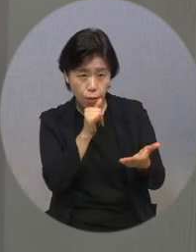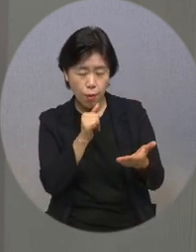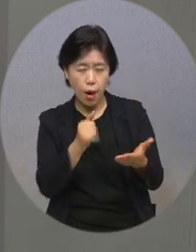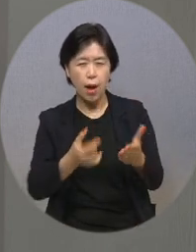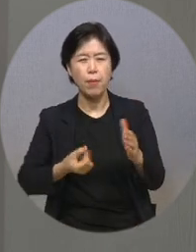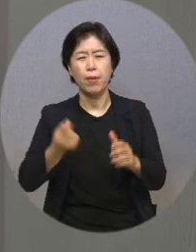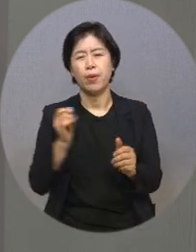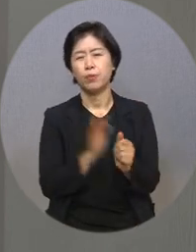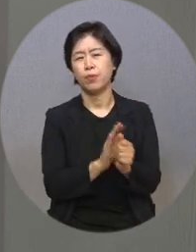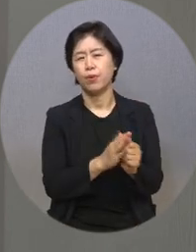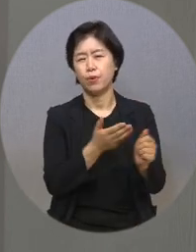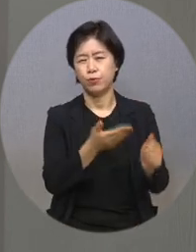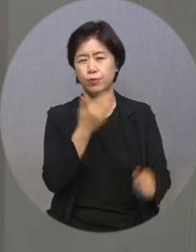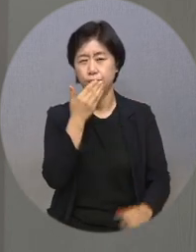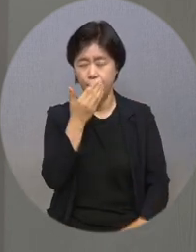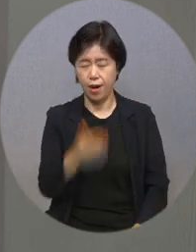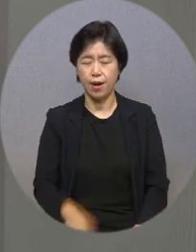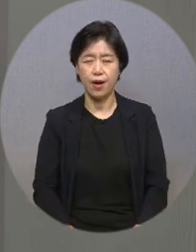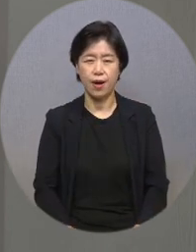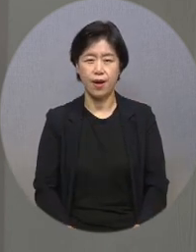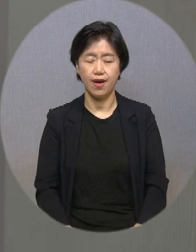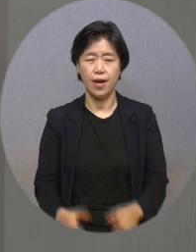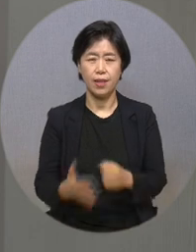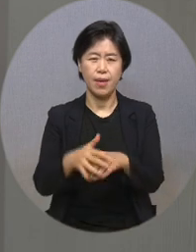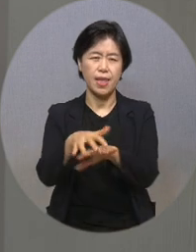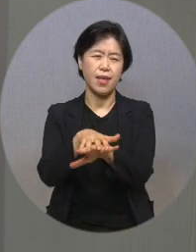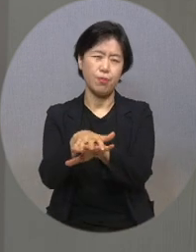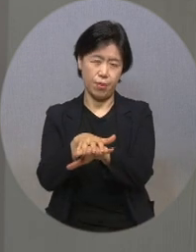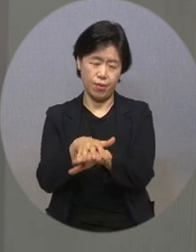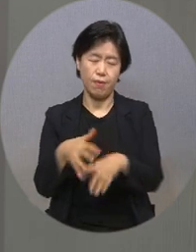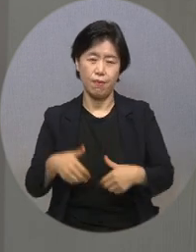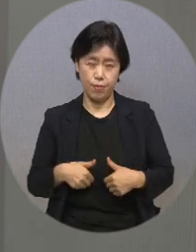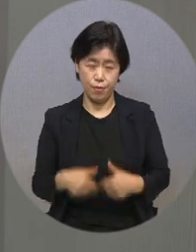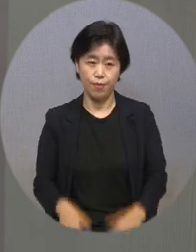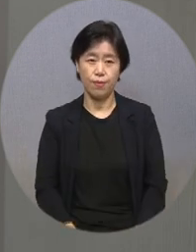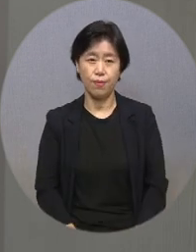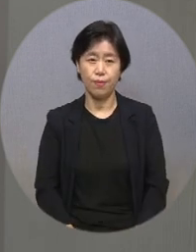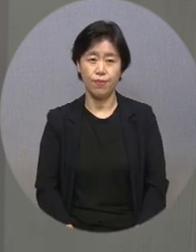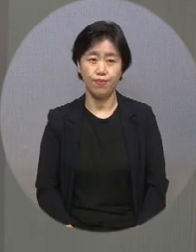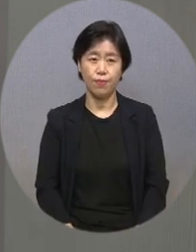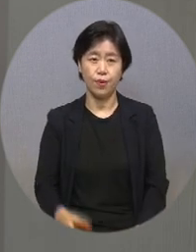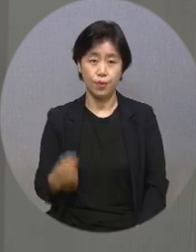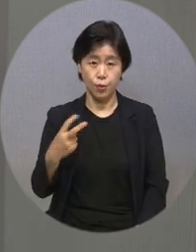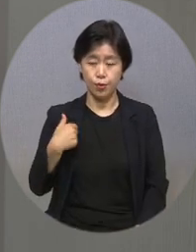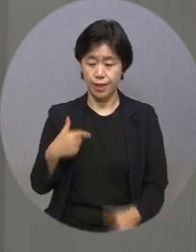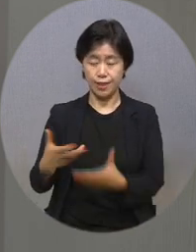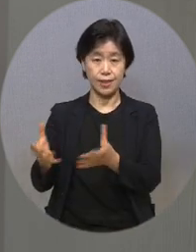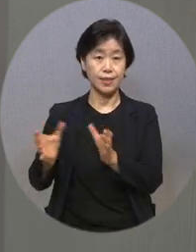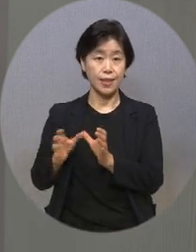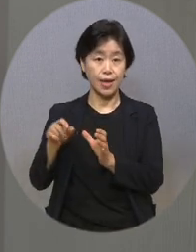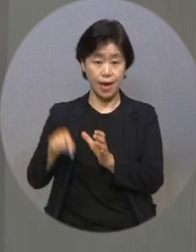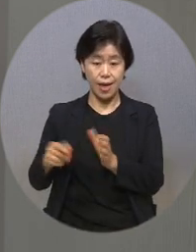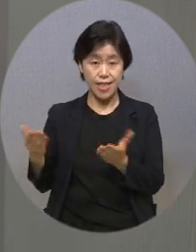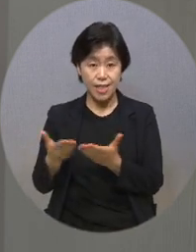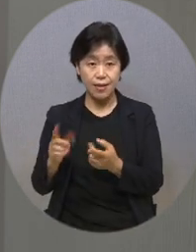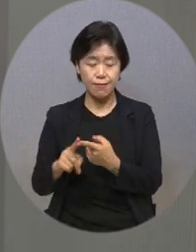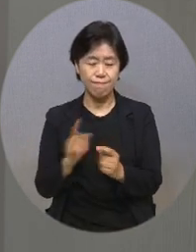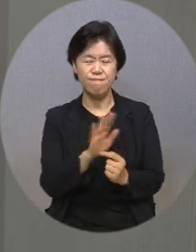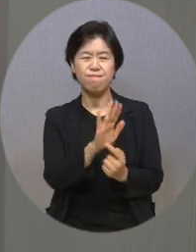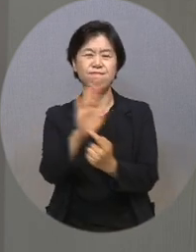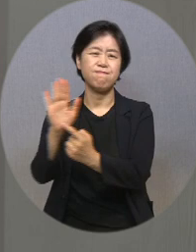저희가 많은 기관들하고 소통하고 네트워크하고 만나면서 우리 초록우산에서 하고 있는 일들을